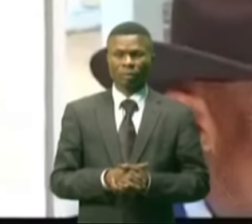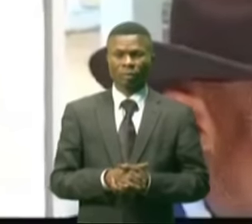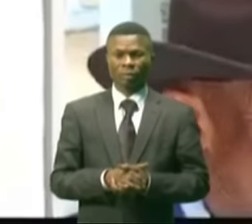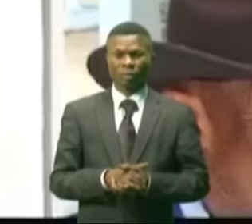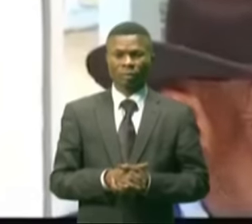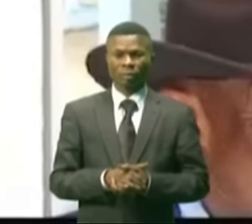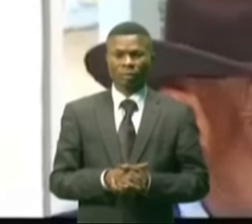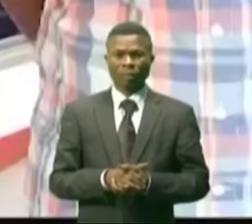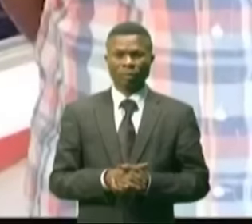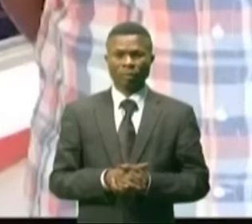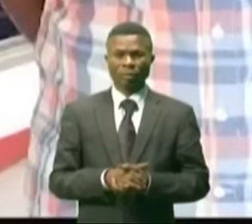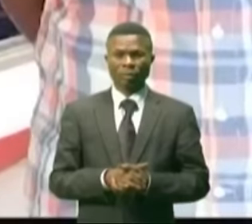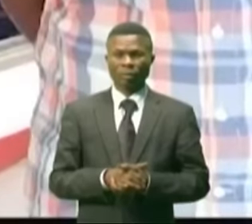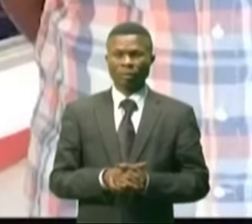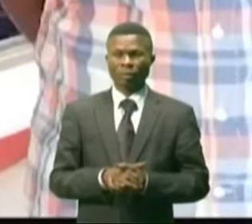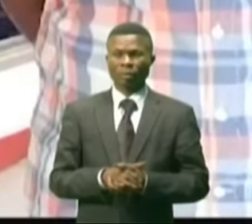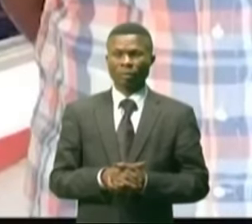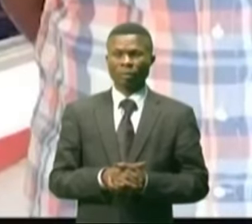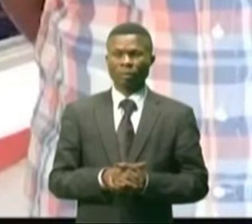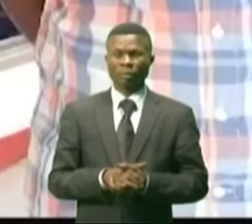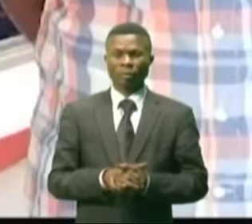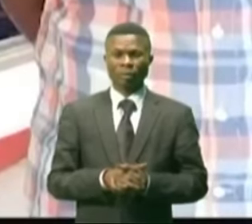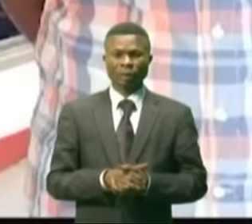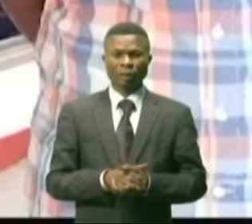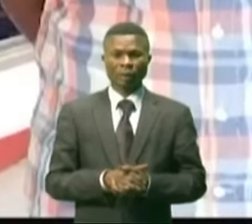Tous les rapports qui sont partis.